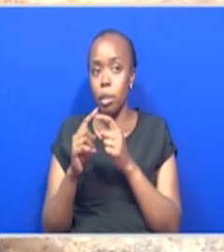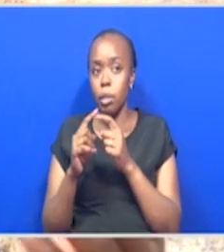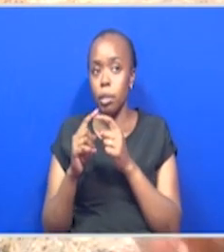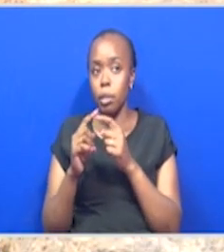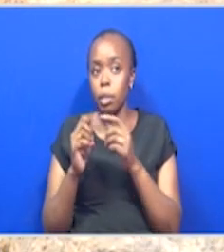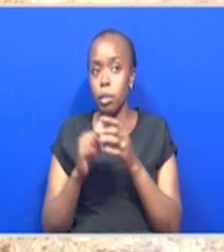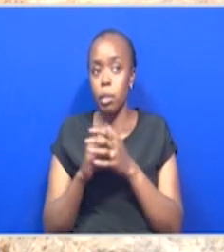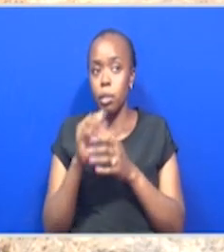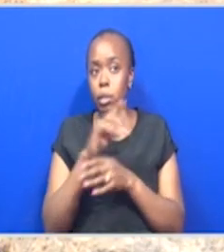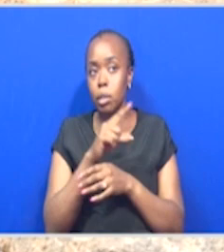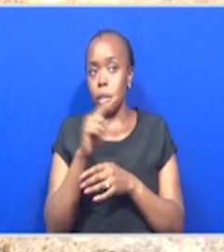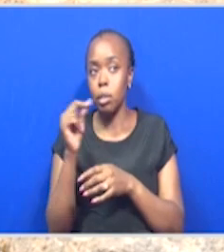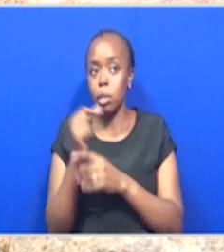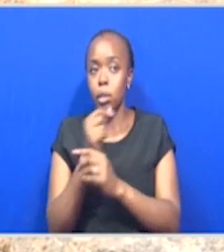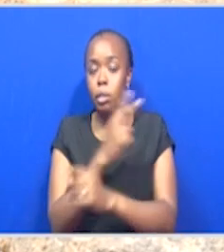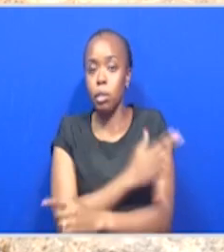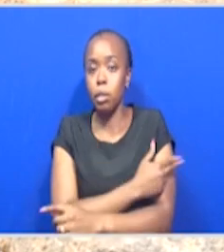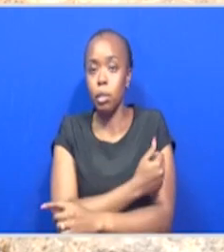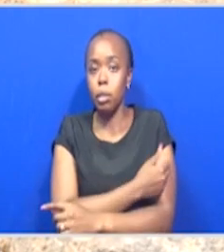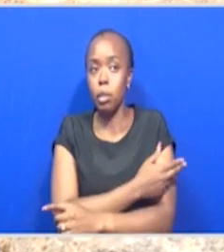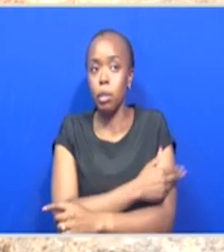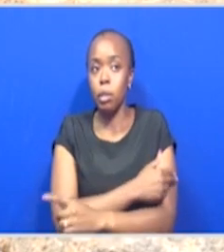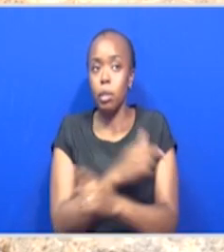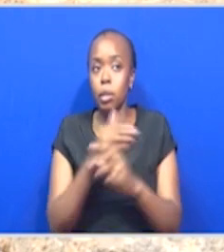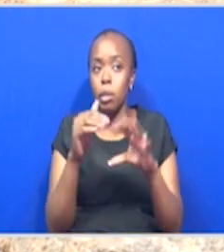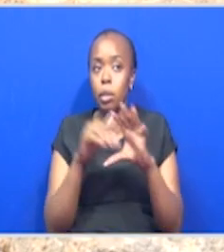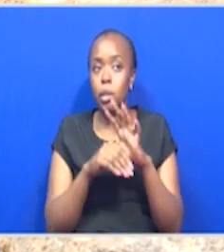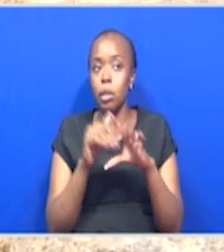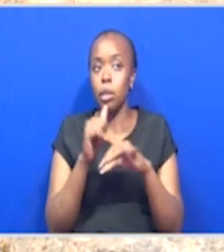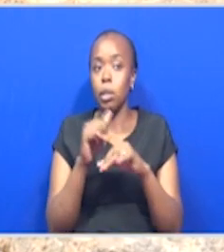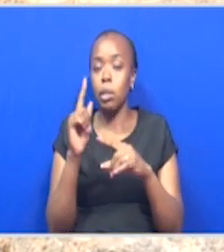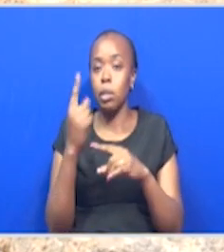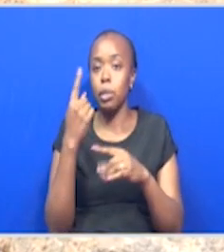na nikaenda hospitali, nikalazwa kwa wiki